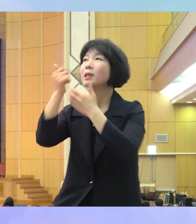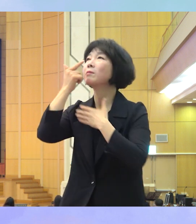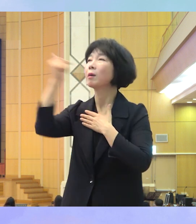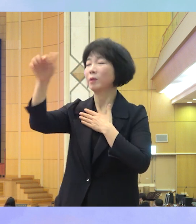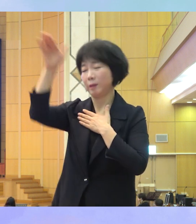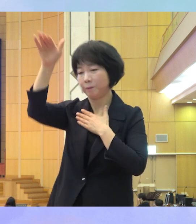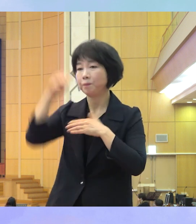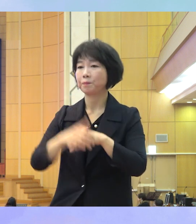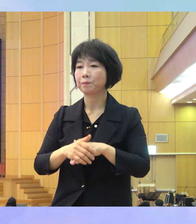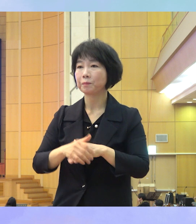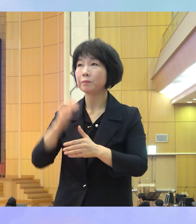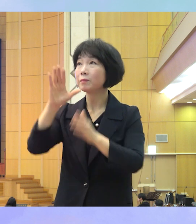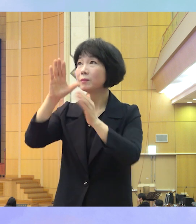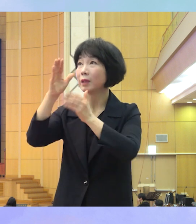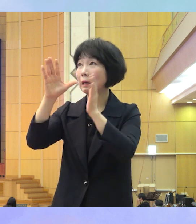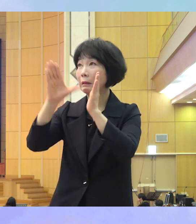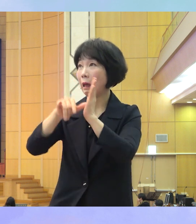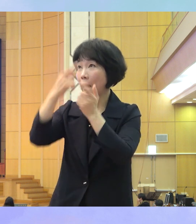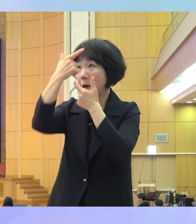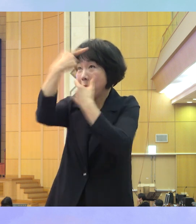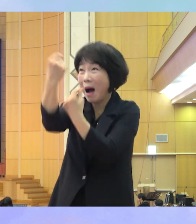하나님께서는 때가 되매